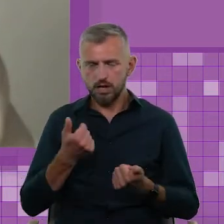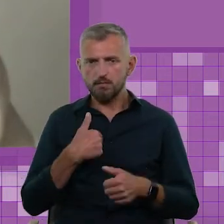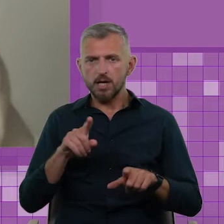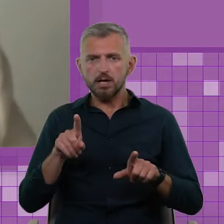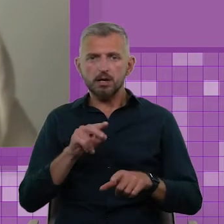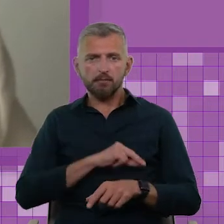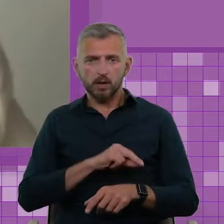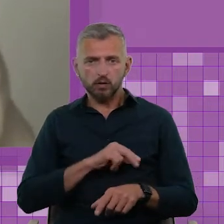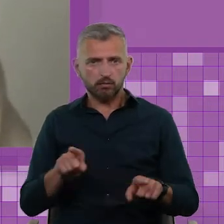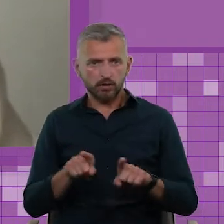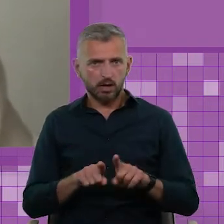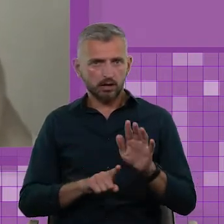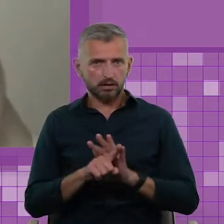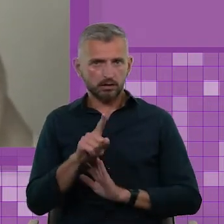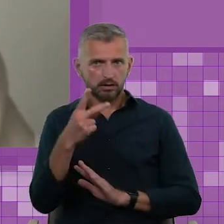так з